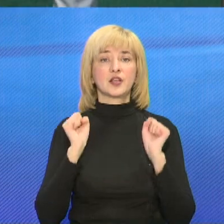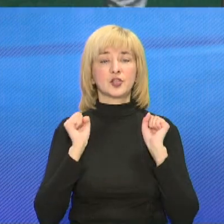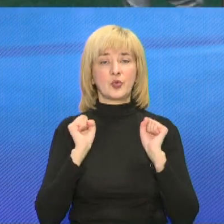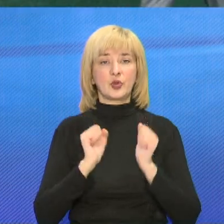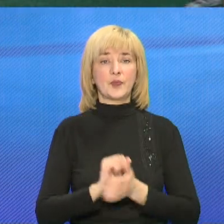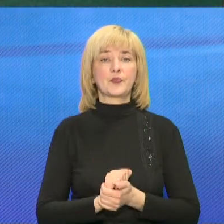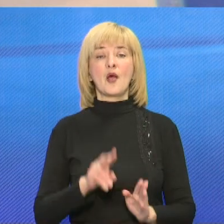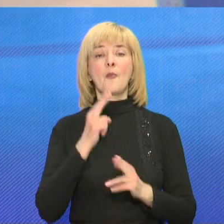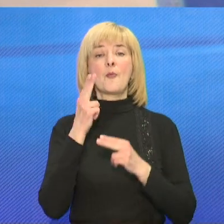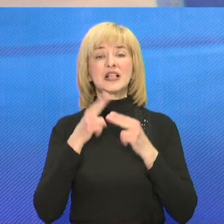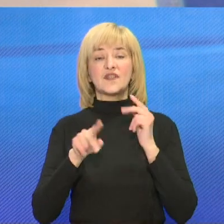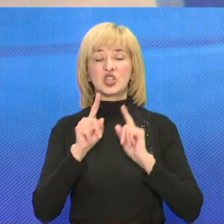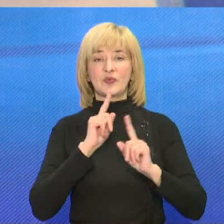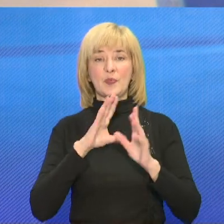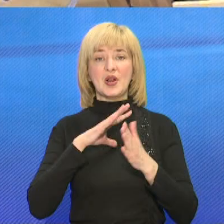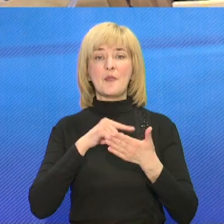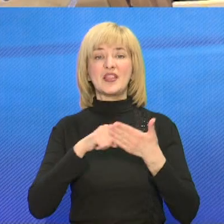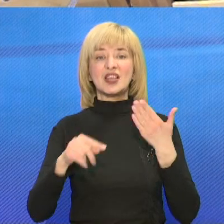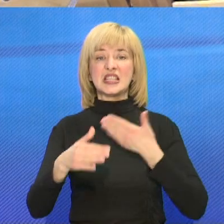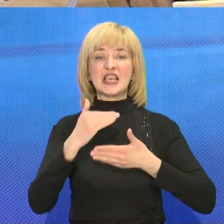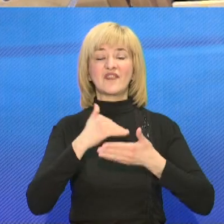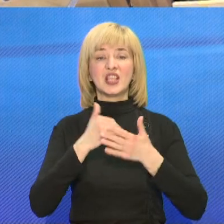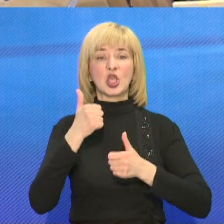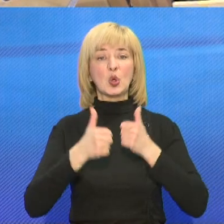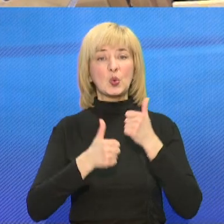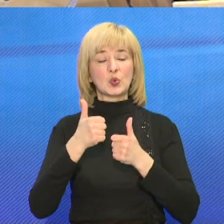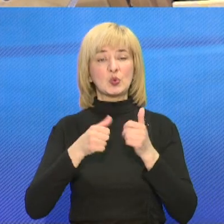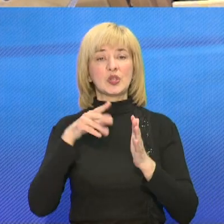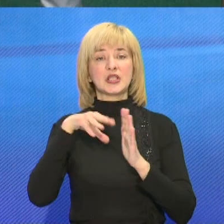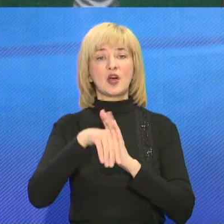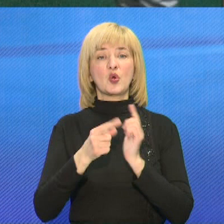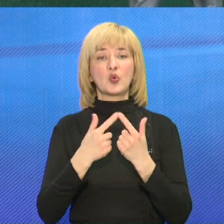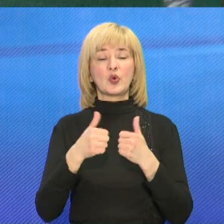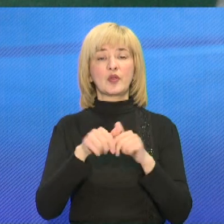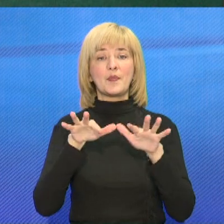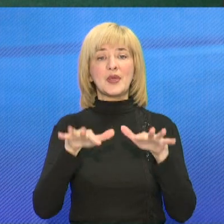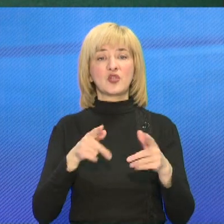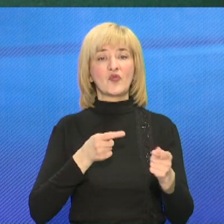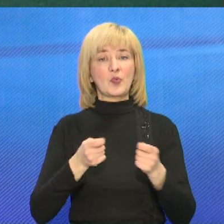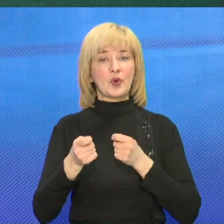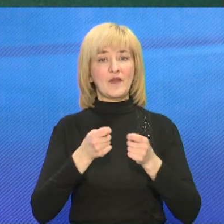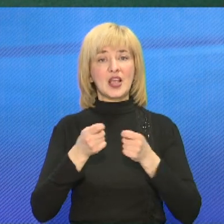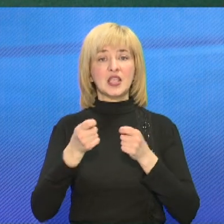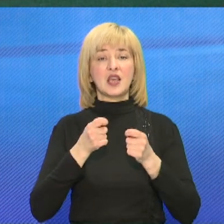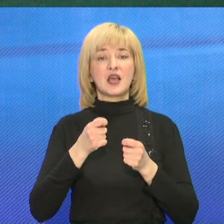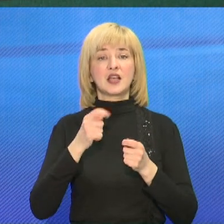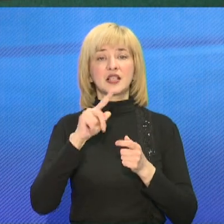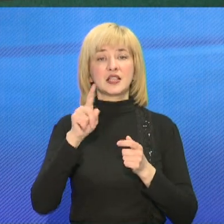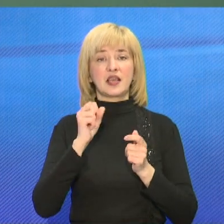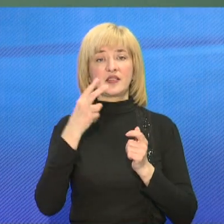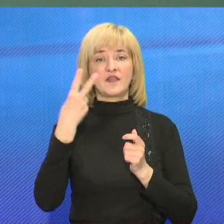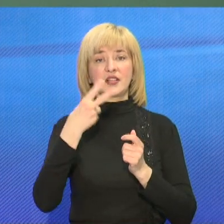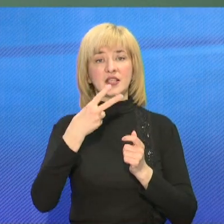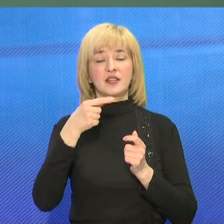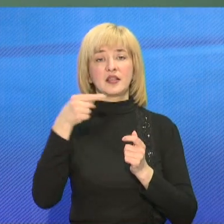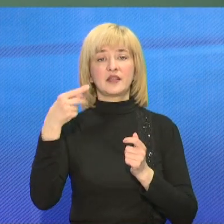По завершении посяджения были подведены выники конкурсу сярод органов мясцовага самокирования Гродзенской области за